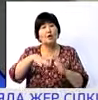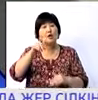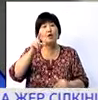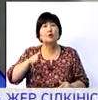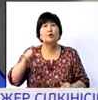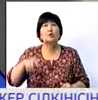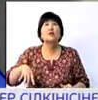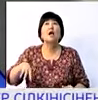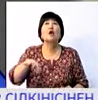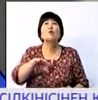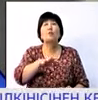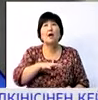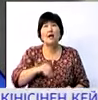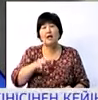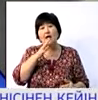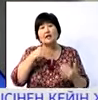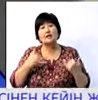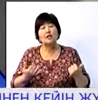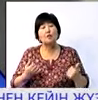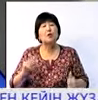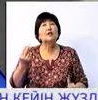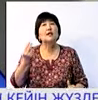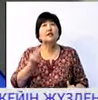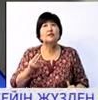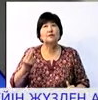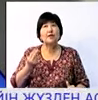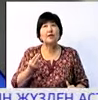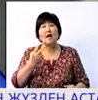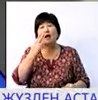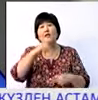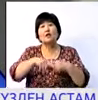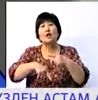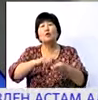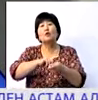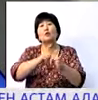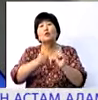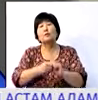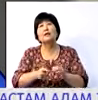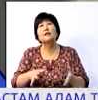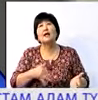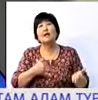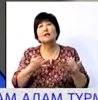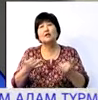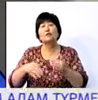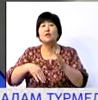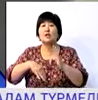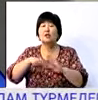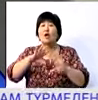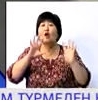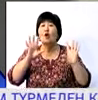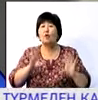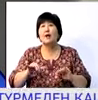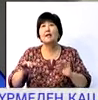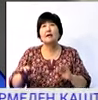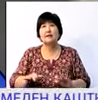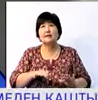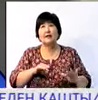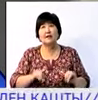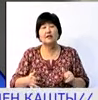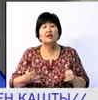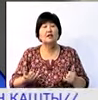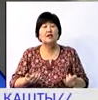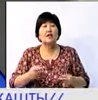тұтынушыларымызға барлық заманауи цифралық дәуірге көшу барысында да сервисімізді жақсартуға байланысты барлық әрекеттерімізді